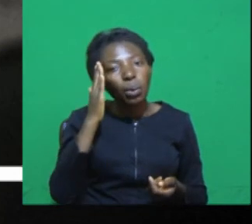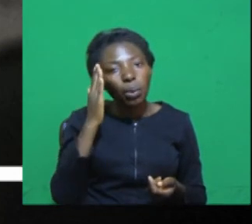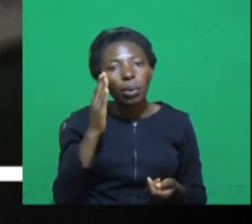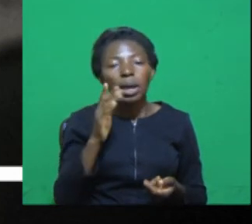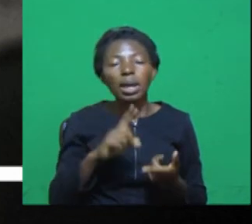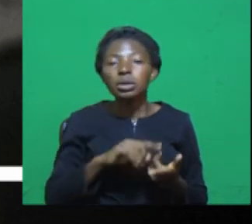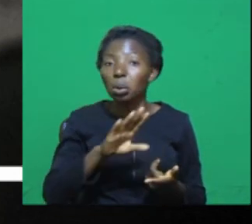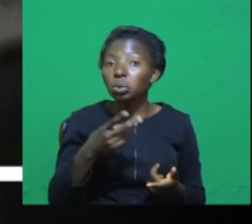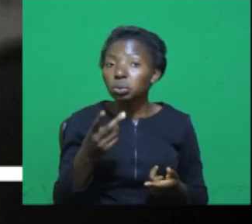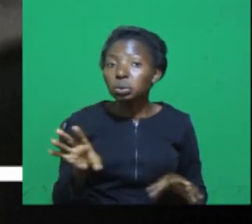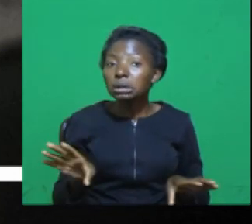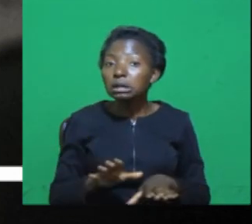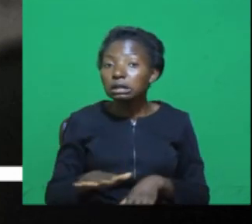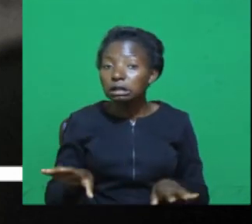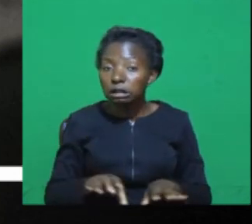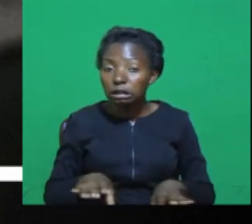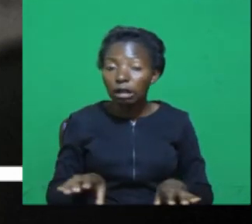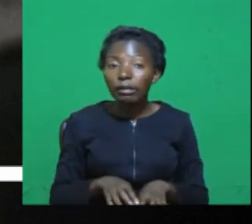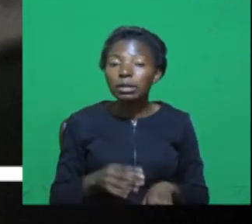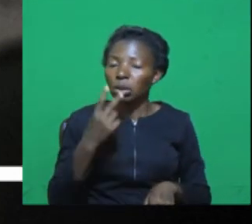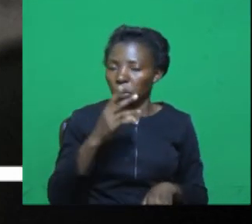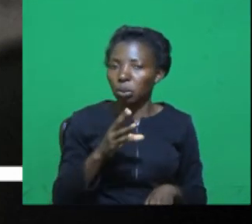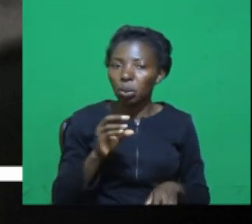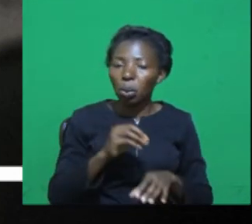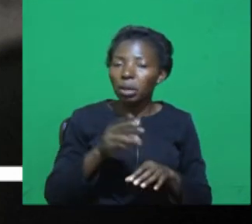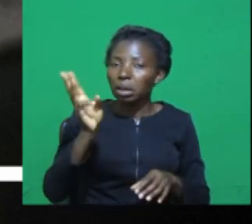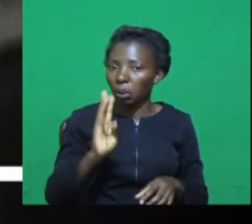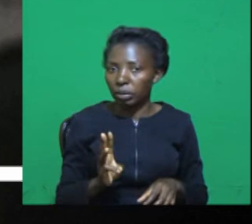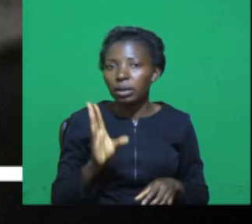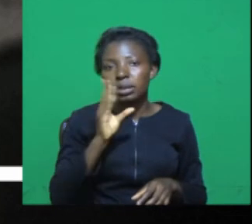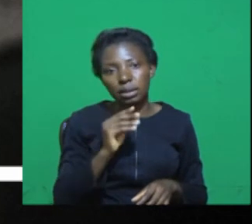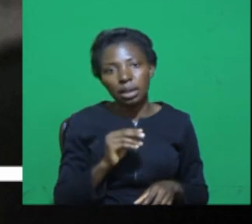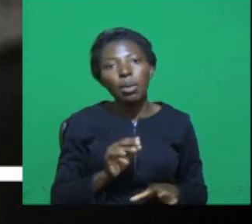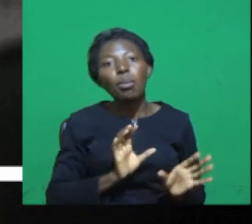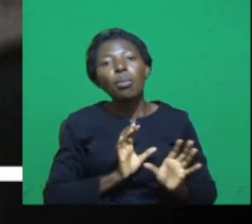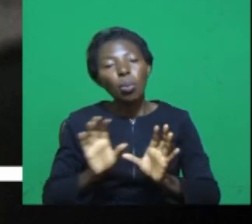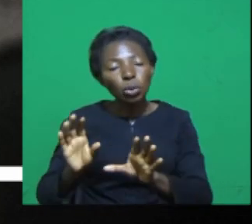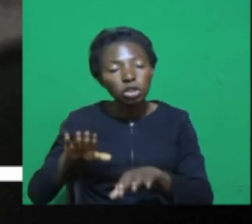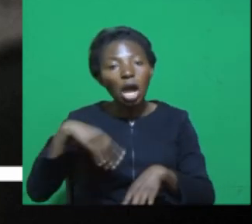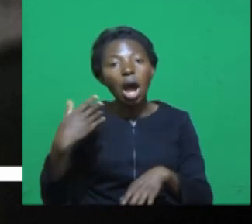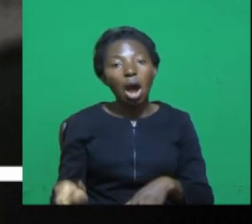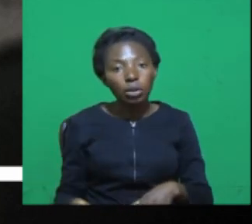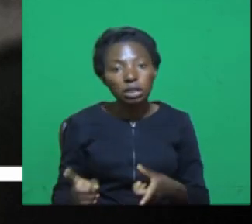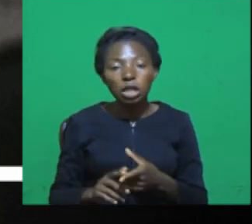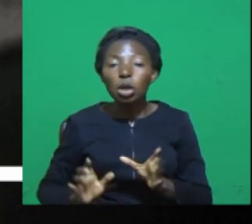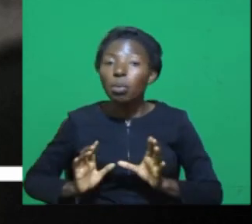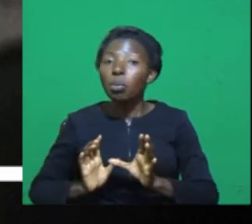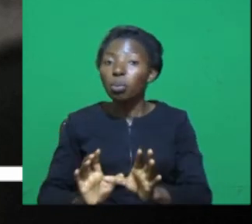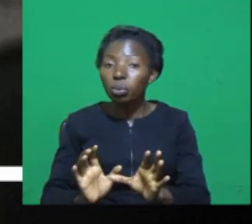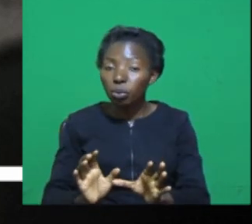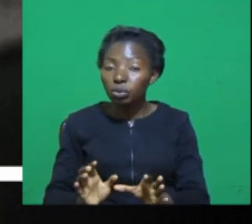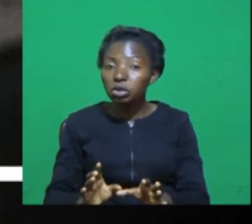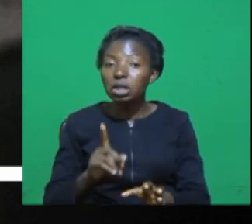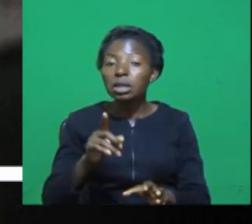Ipapo varanda vaviri kana vatatu vakatarira kwaari napahwindo. Akati, musundire pasi. Naizvozvo vakamusundira